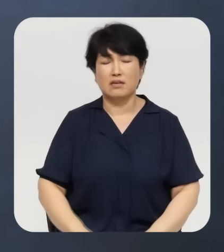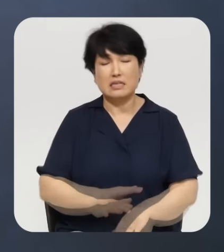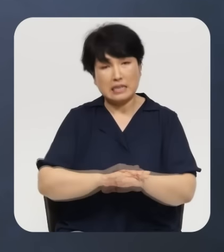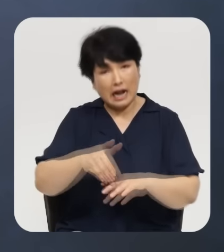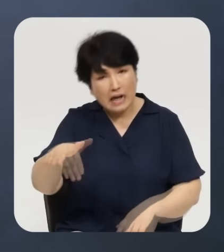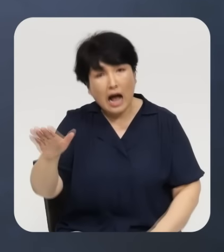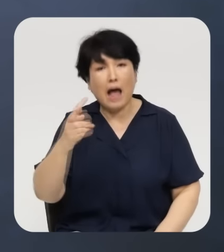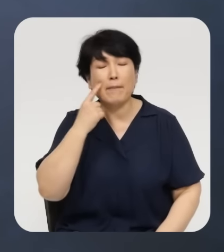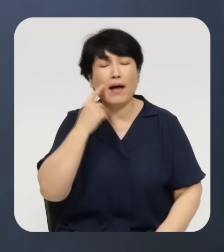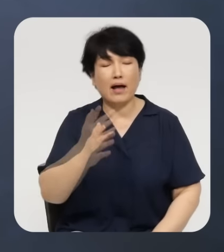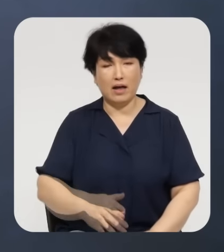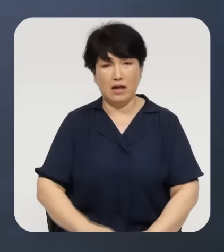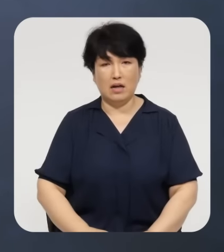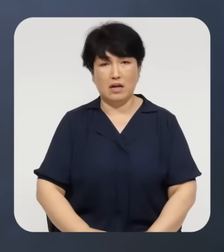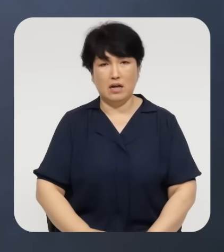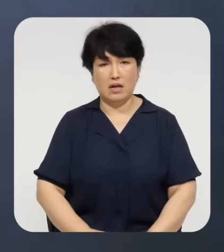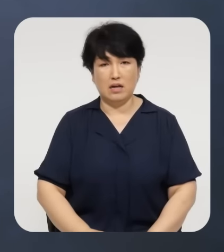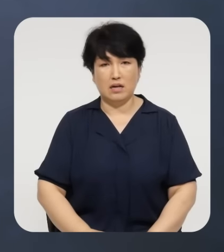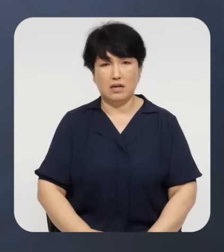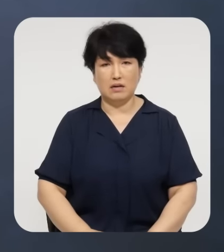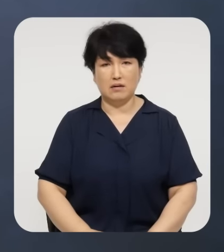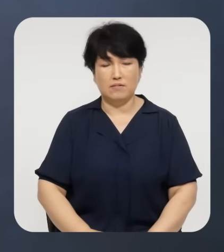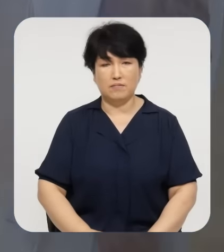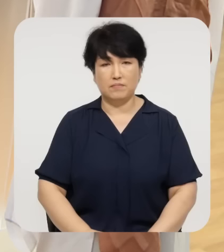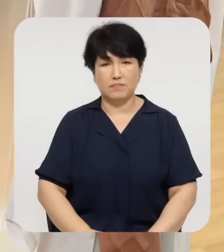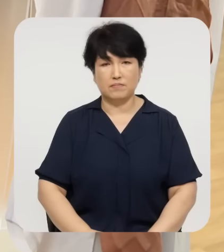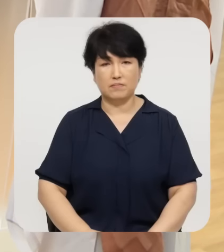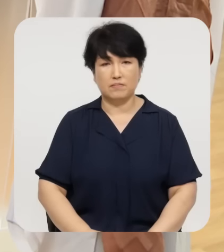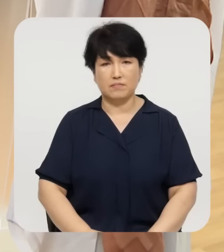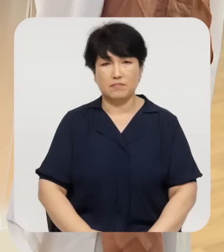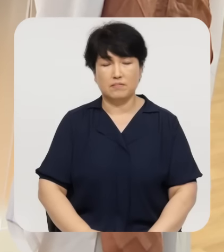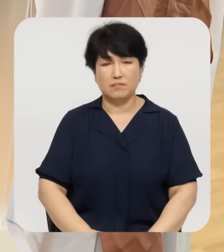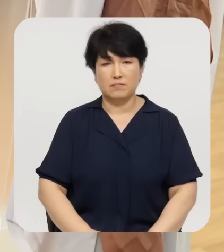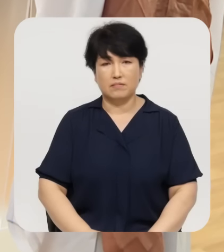네. 잘 가 한번 해봐요.